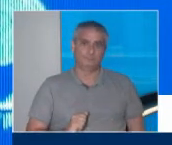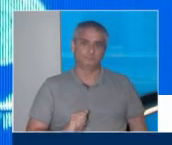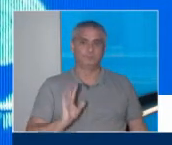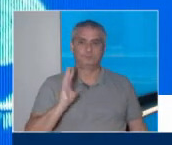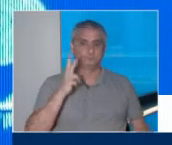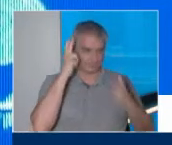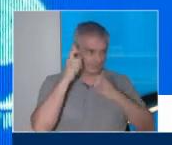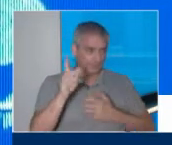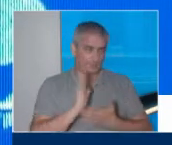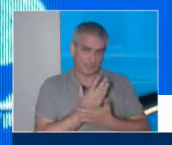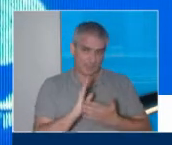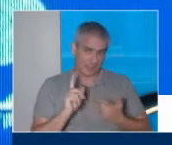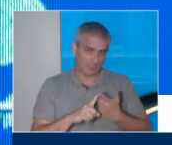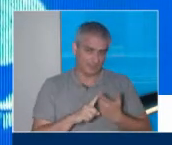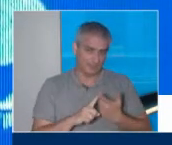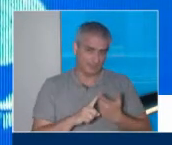מה מצופה ממנה להחליט,